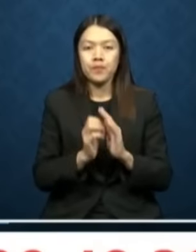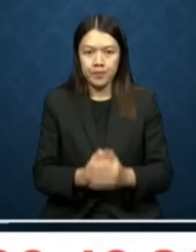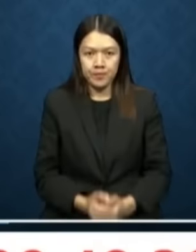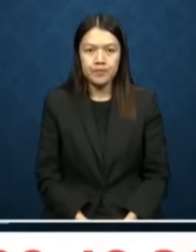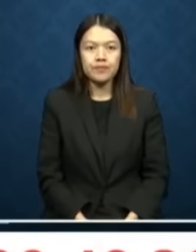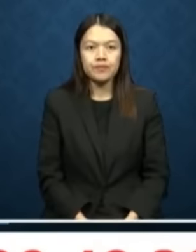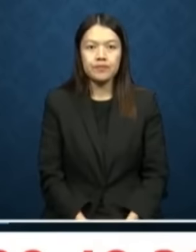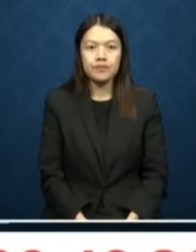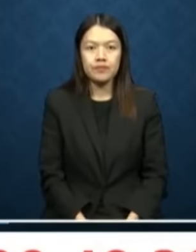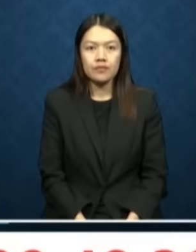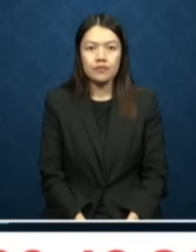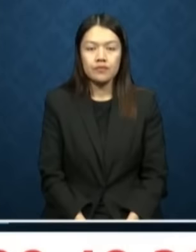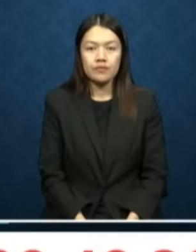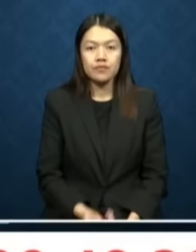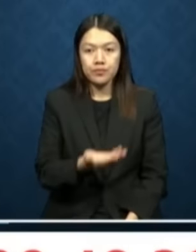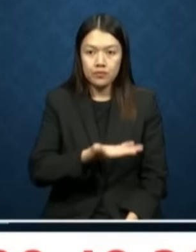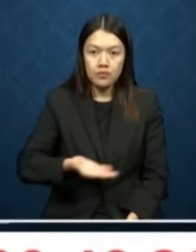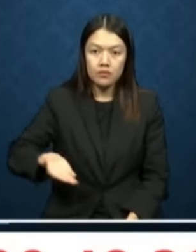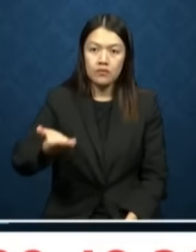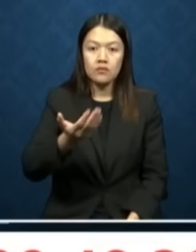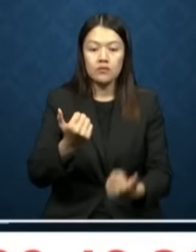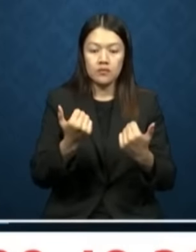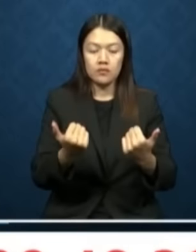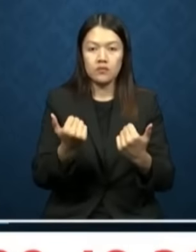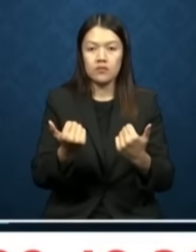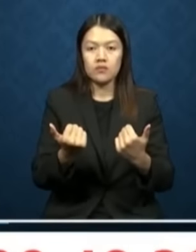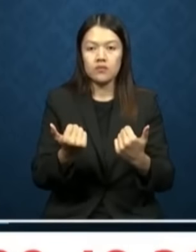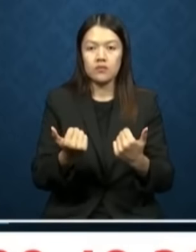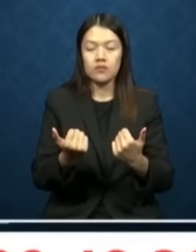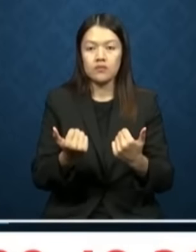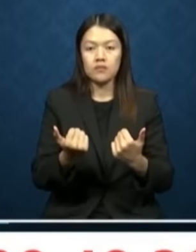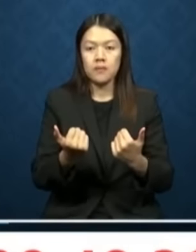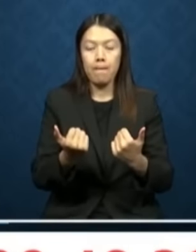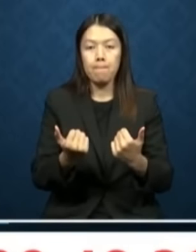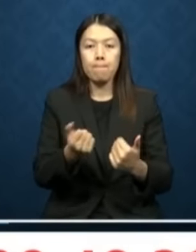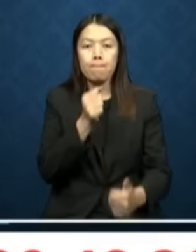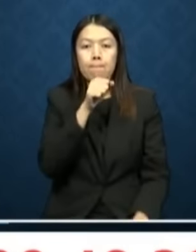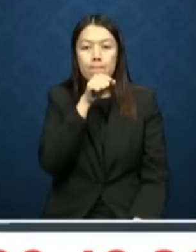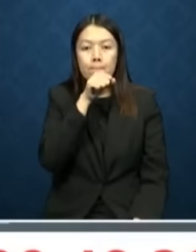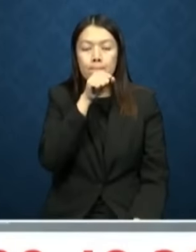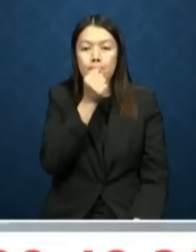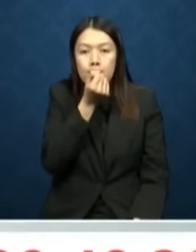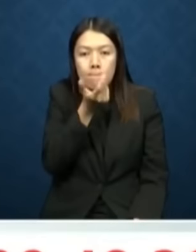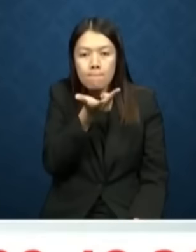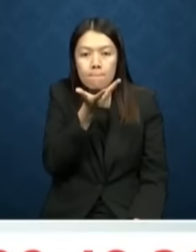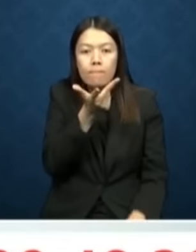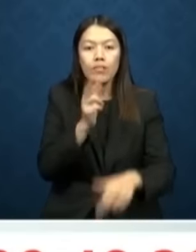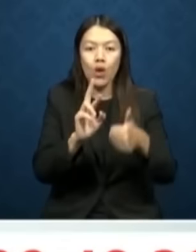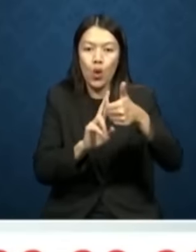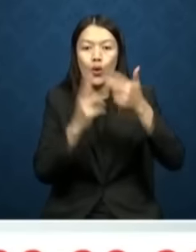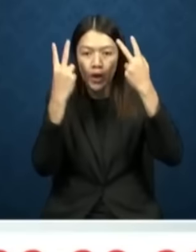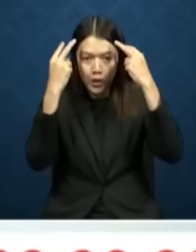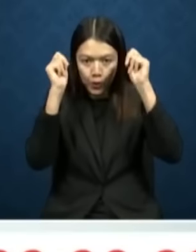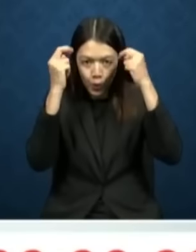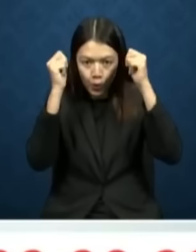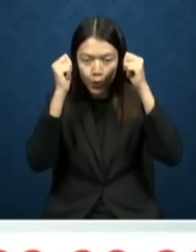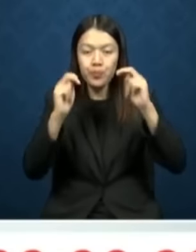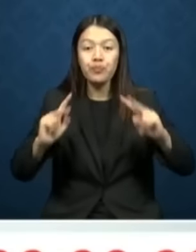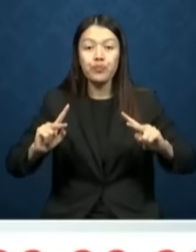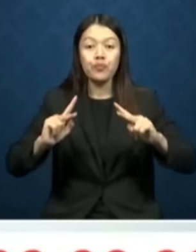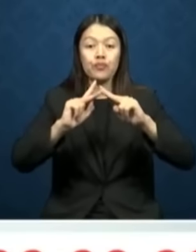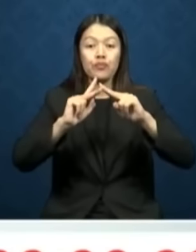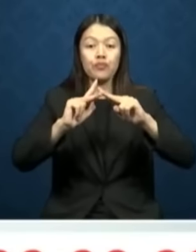การครับท่านสมาชิกครับขณะนี้ท่านอนุทินชาญวีรกูลรองนายกรัฐมนตรีและรัฐมนตรีว่าการกระ